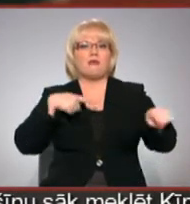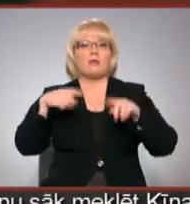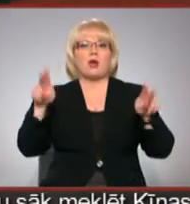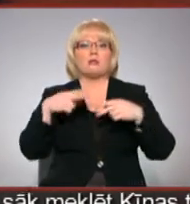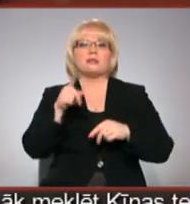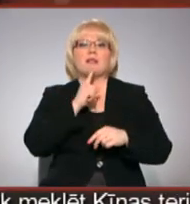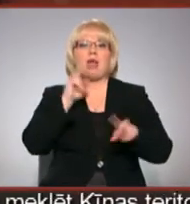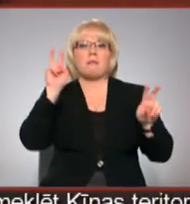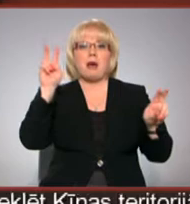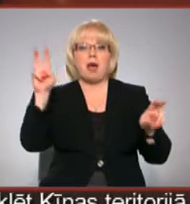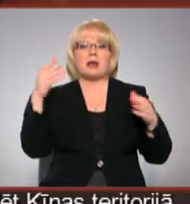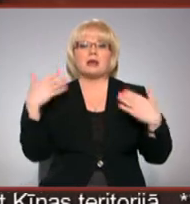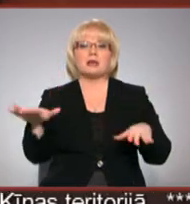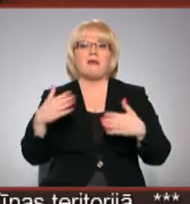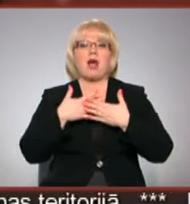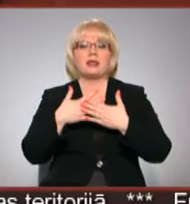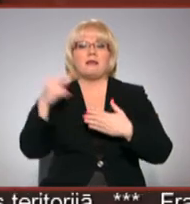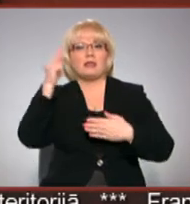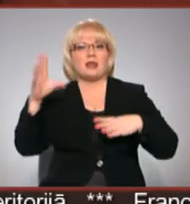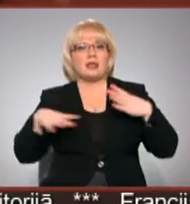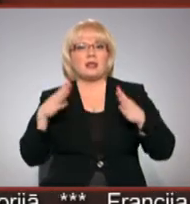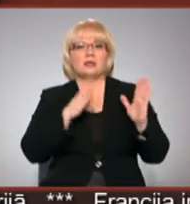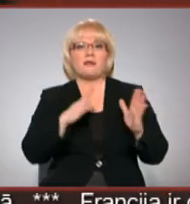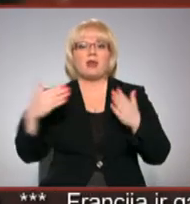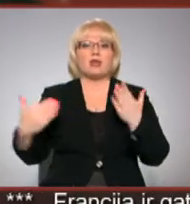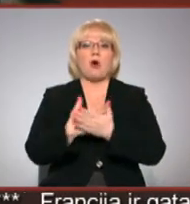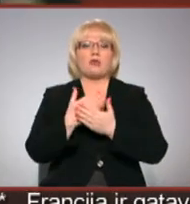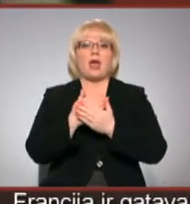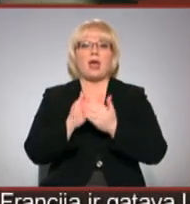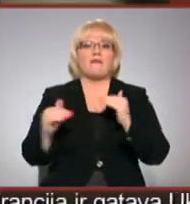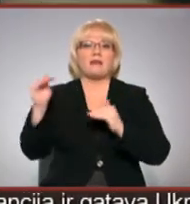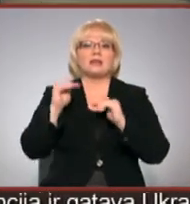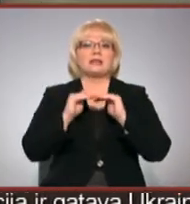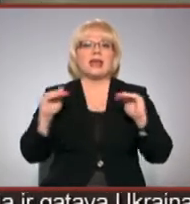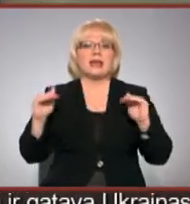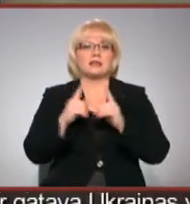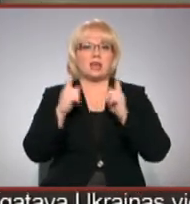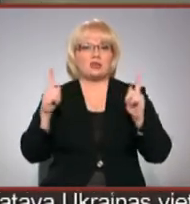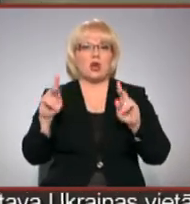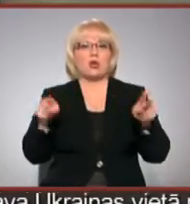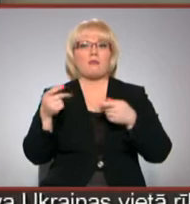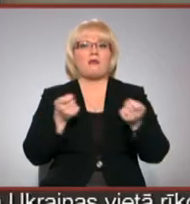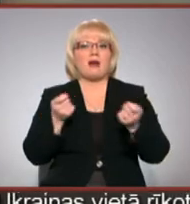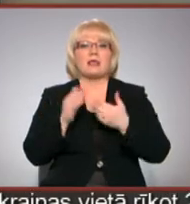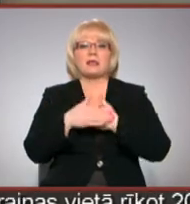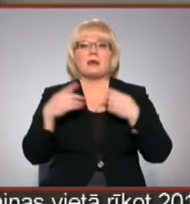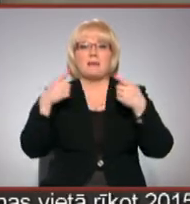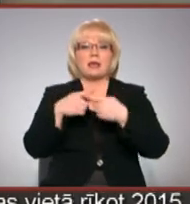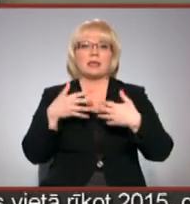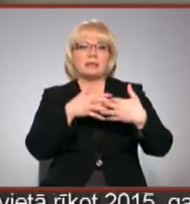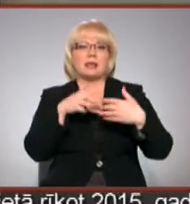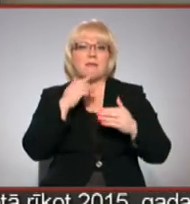futbola klubs Liepāja, kas nu jau aizved aktīvus treniņus, lai sagatavotos jaunajai virslīgas sezonai. Kluba vadība neslēp mērķis šogad ir cīnīties